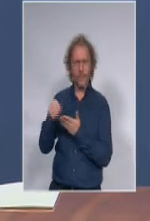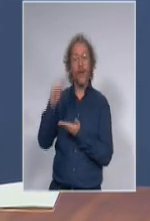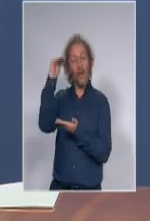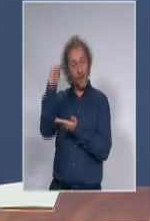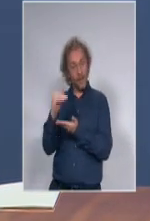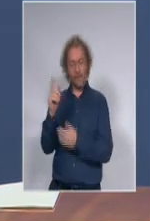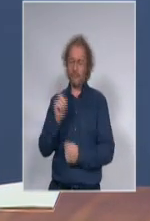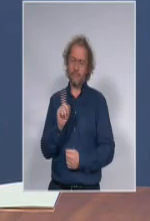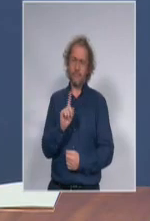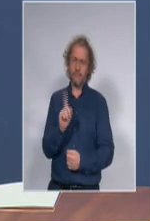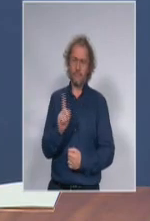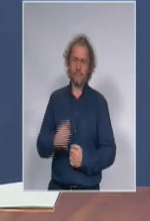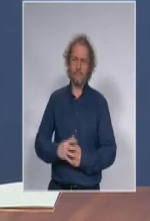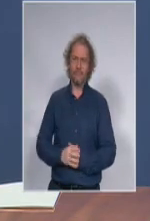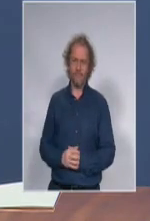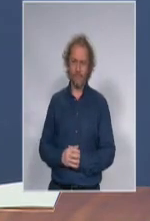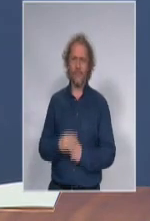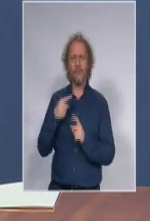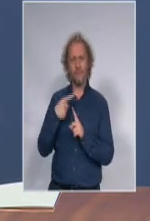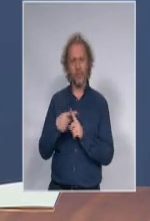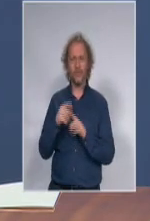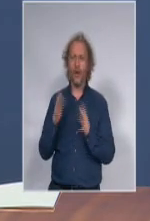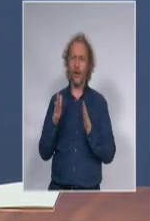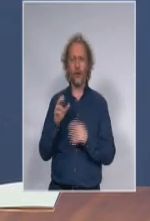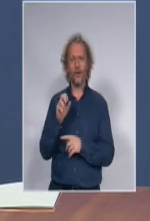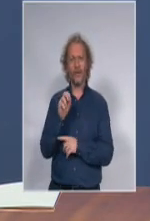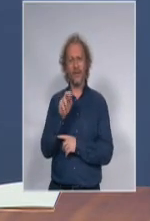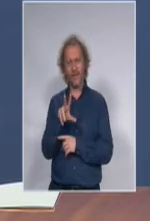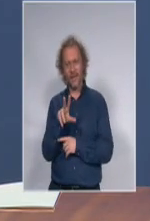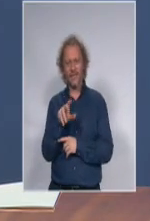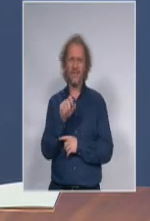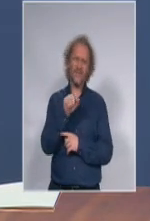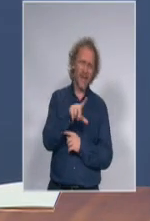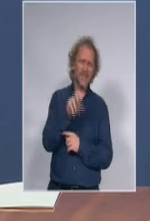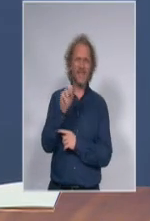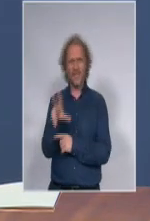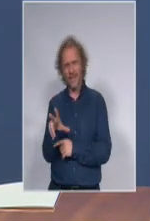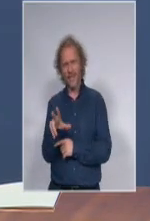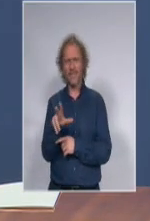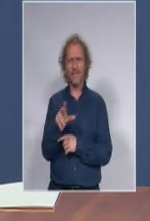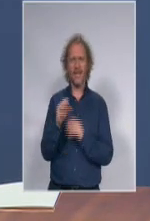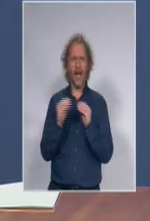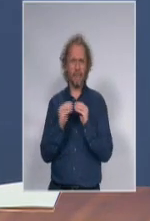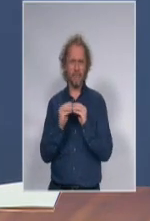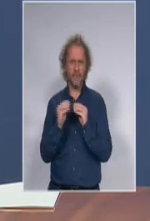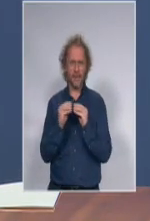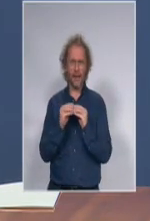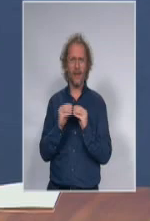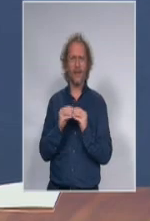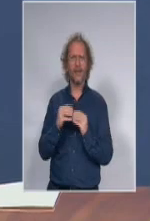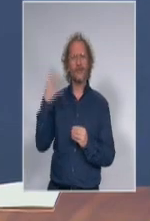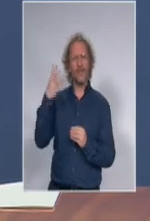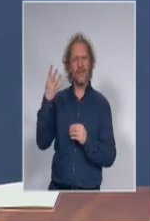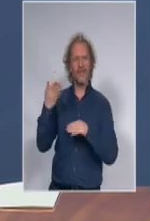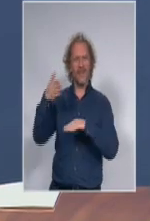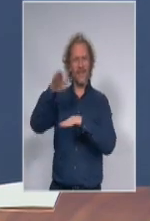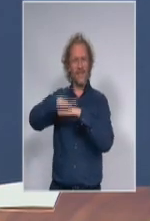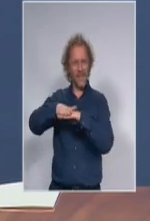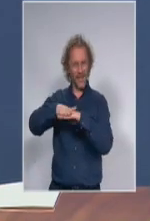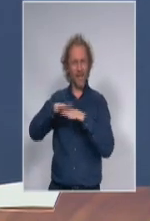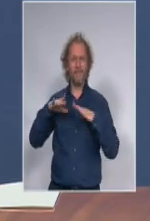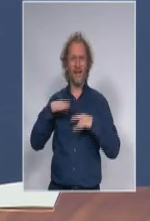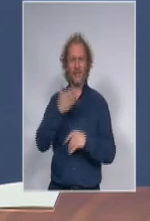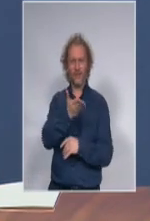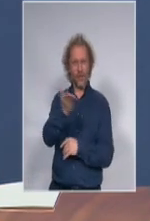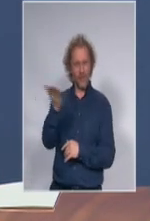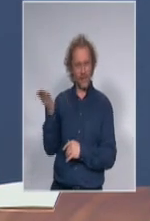ćemo negde oko 13. aprila, 12. 13. aprila krenuti sa isplatom 4.000 dinara za svakog